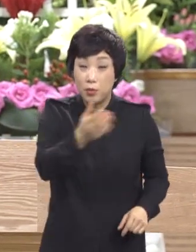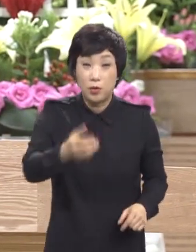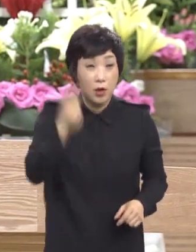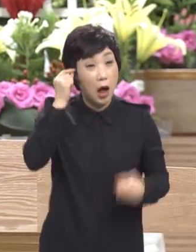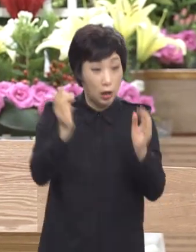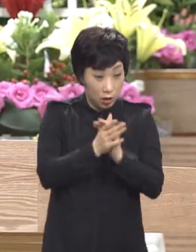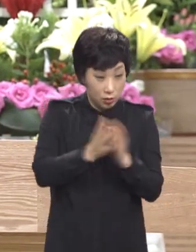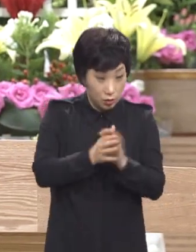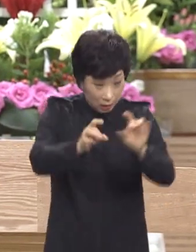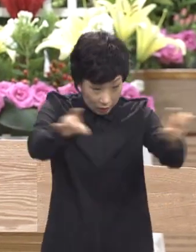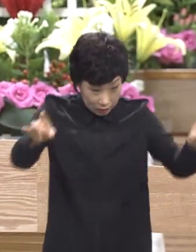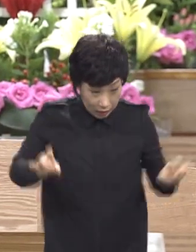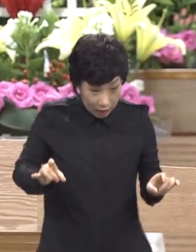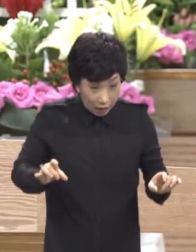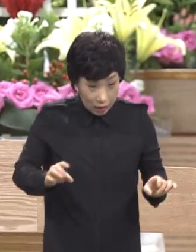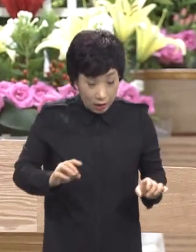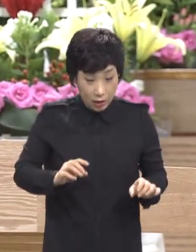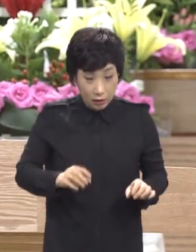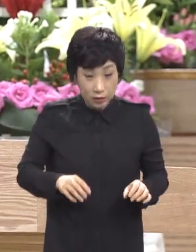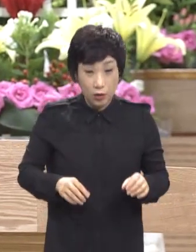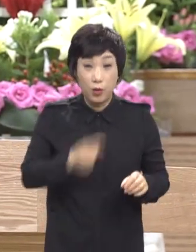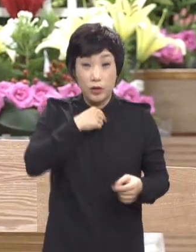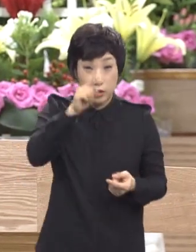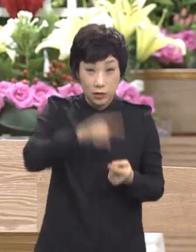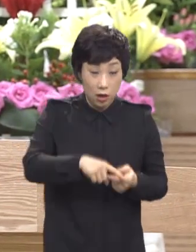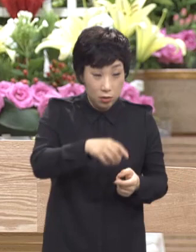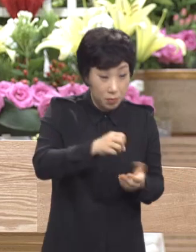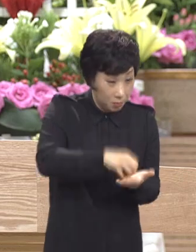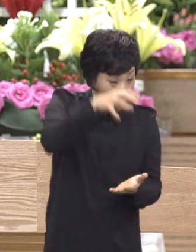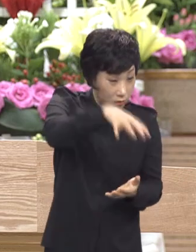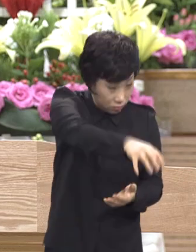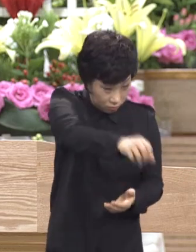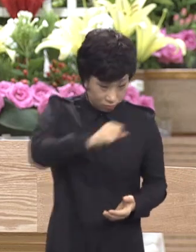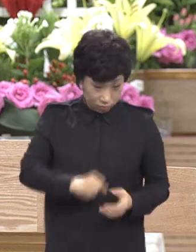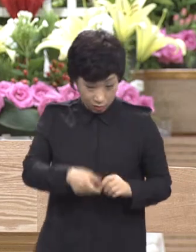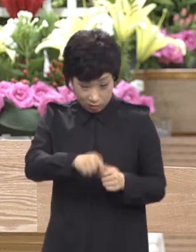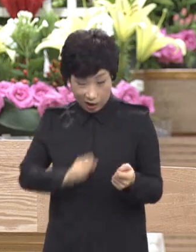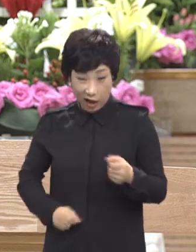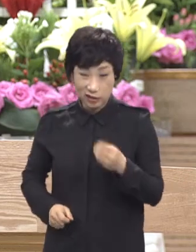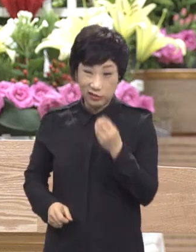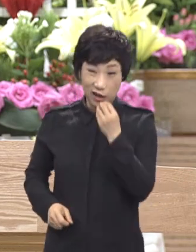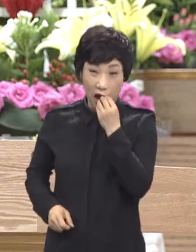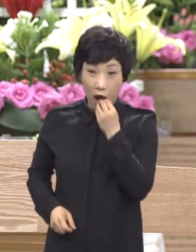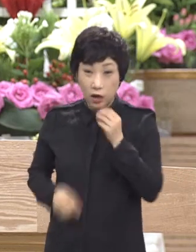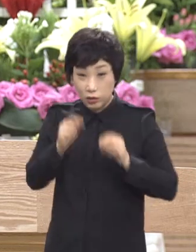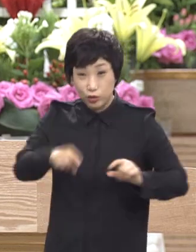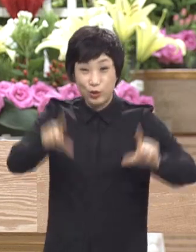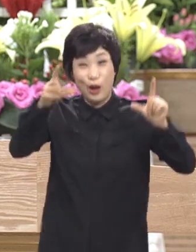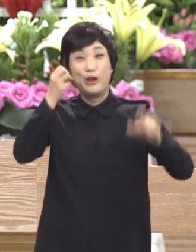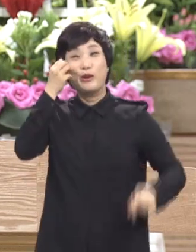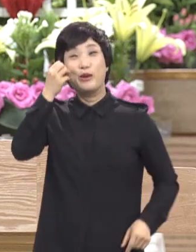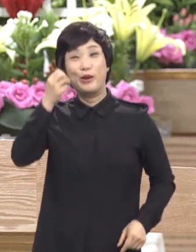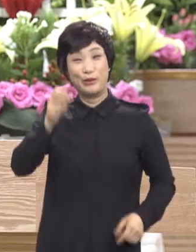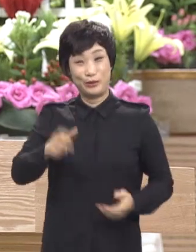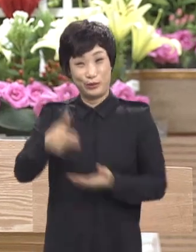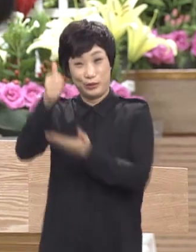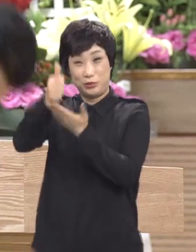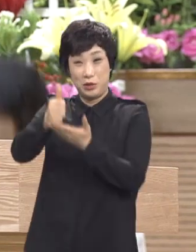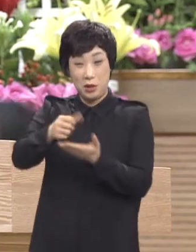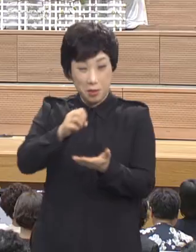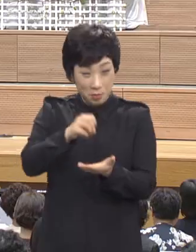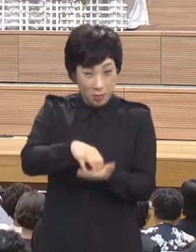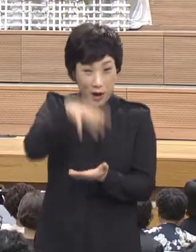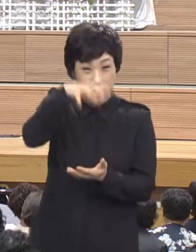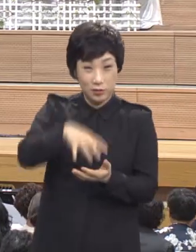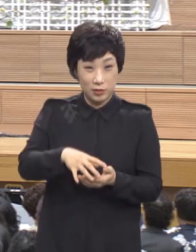각자 자기 소유대로 빵을 먹었는데 그날만은 주님이 빵을 갖다